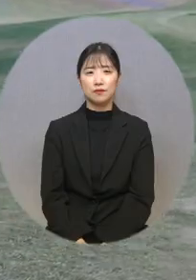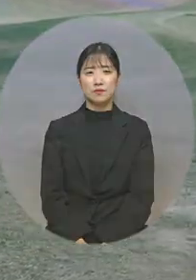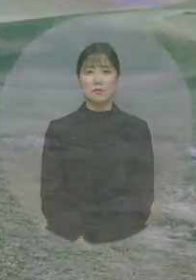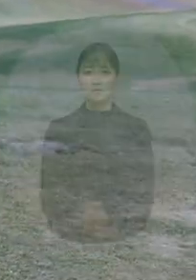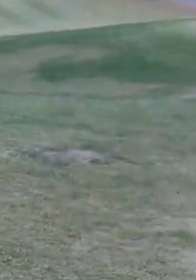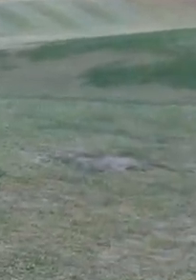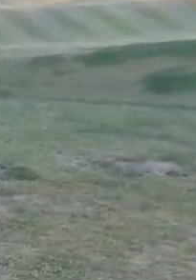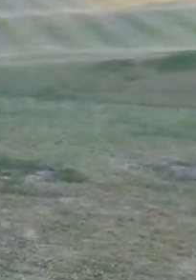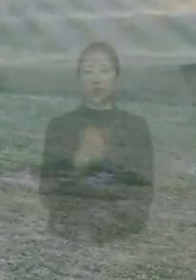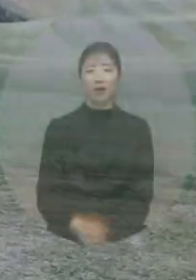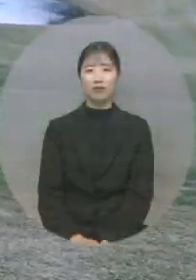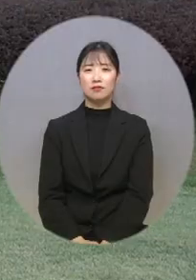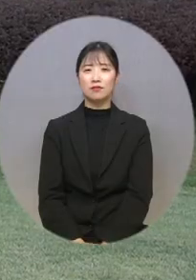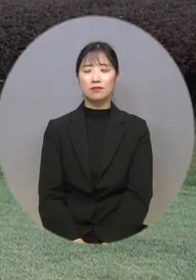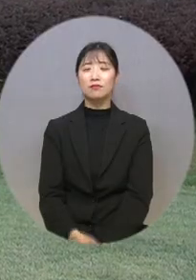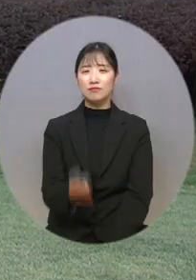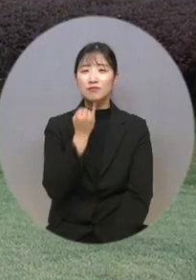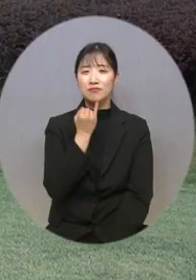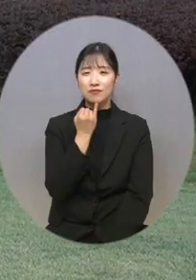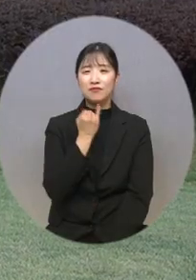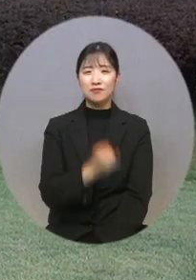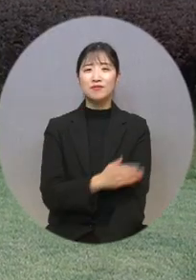아, 살았습니다.